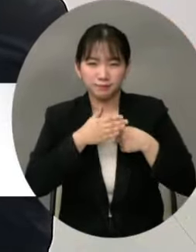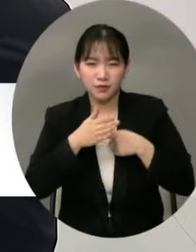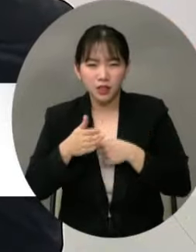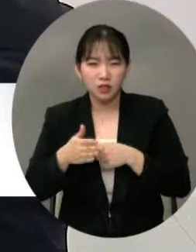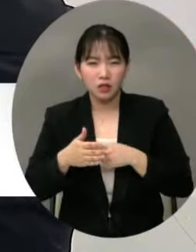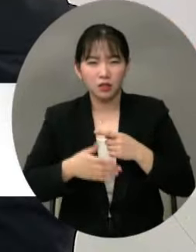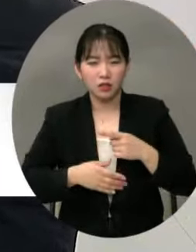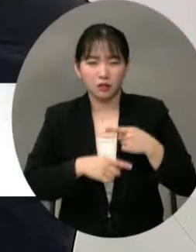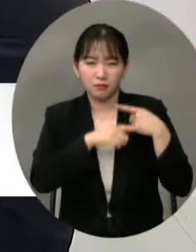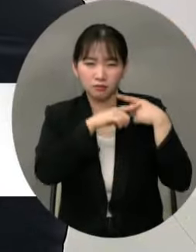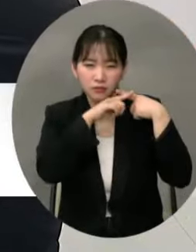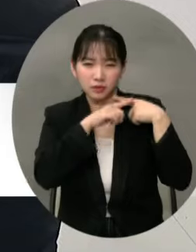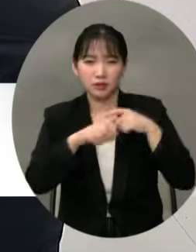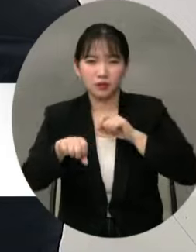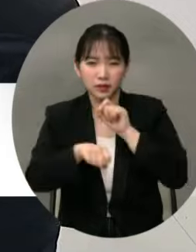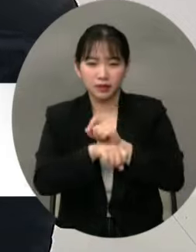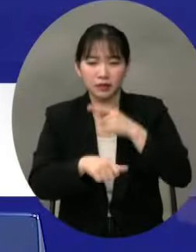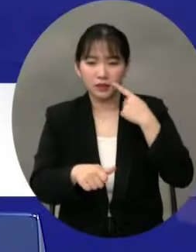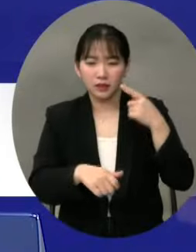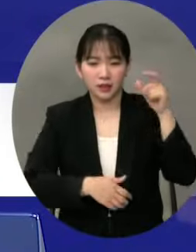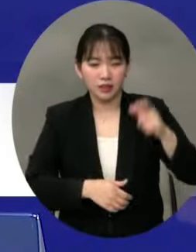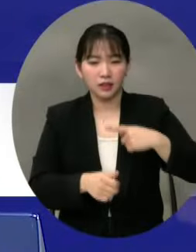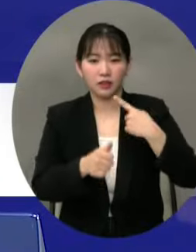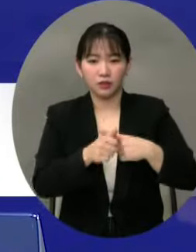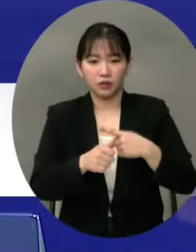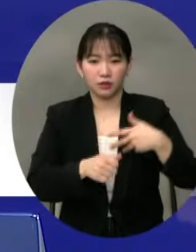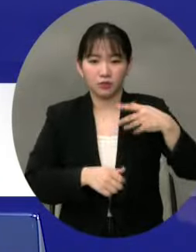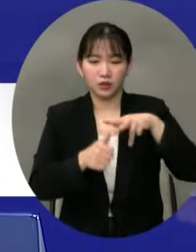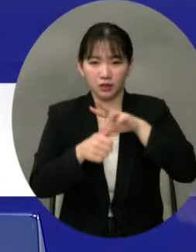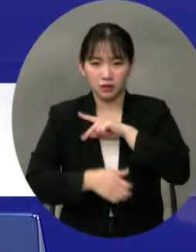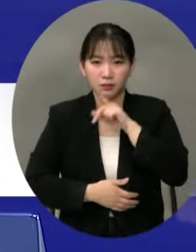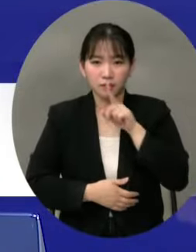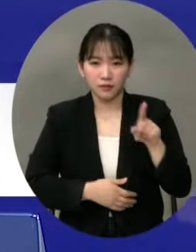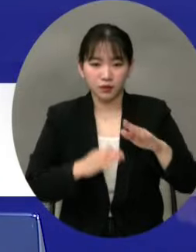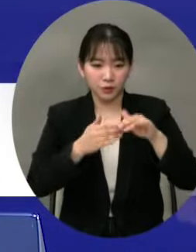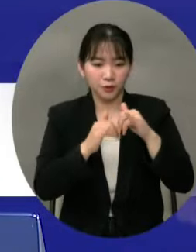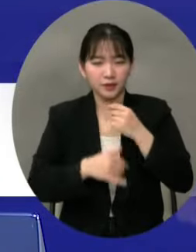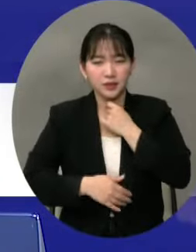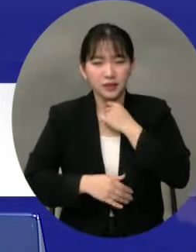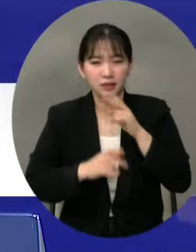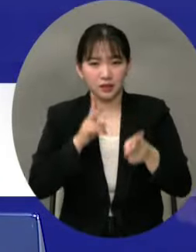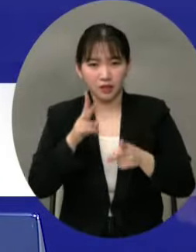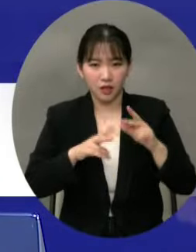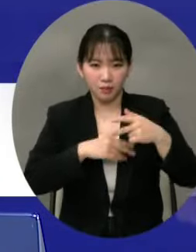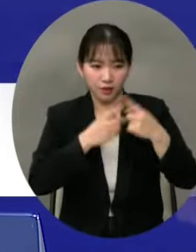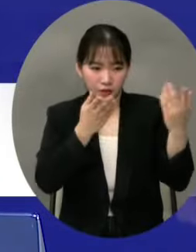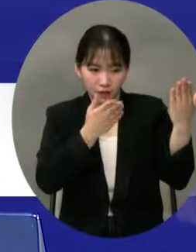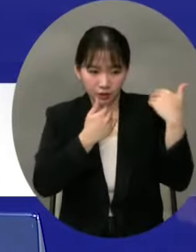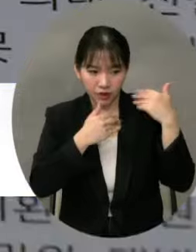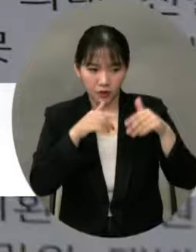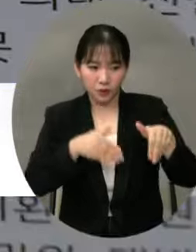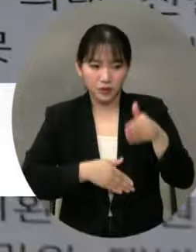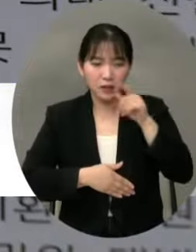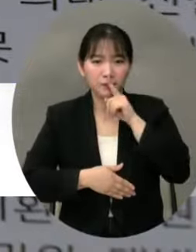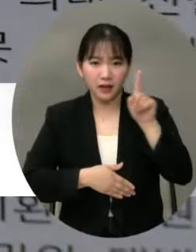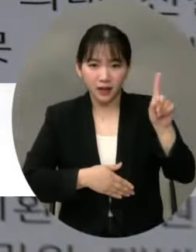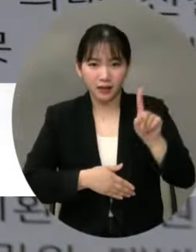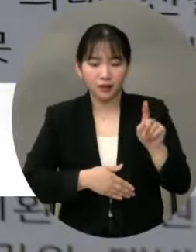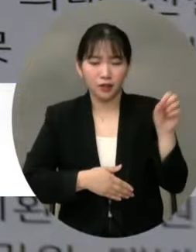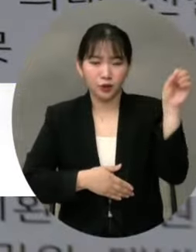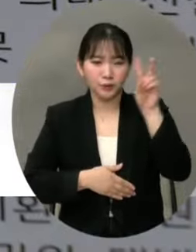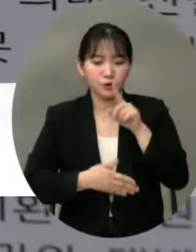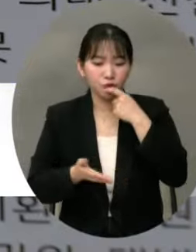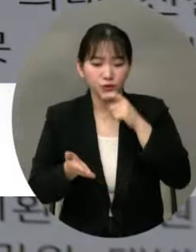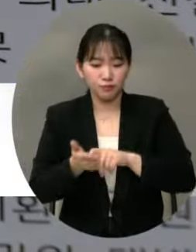행정을 강력하게 비판했습니다 최선국 의원은 도민의 수건 사업인 의대 유치가 지사의 말 한마디에 손바닥